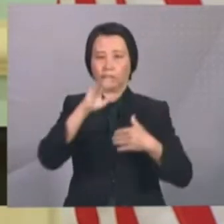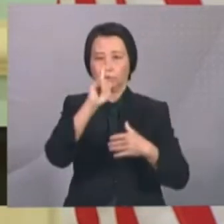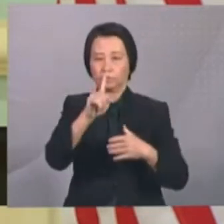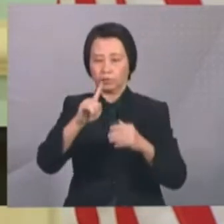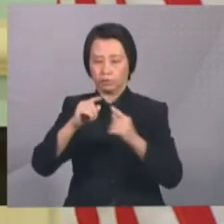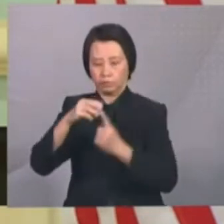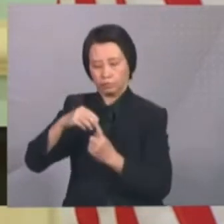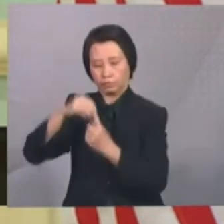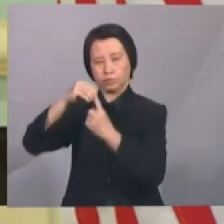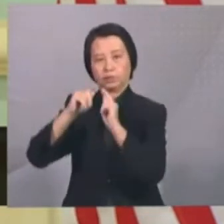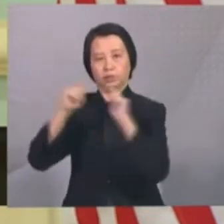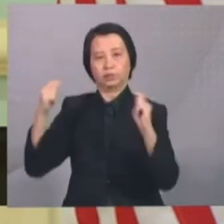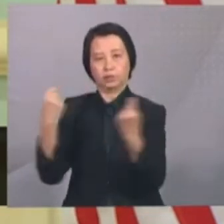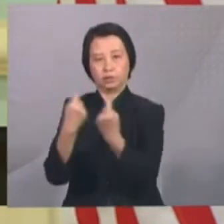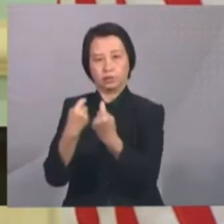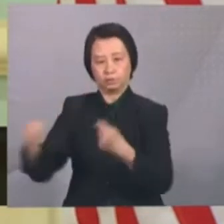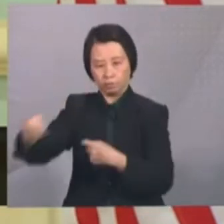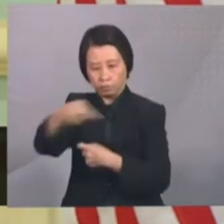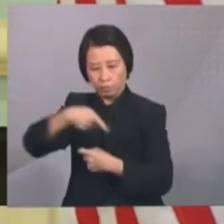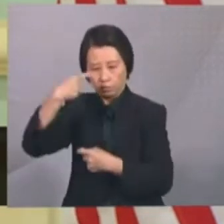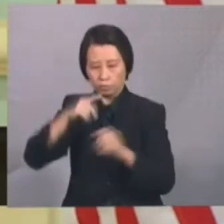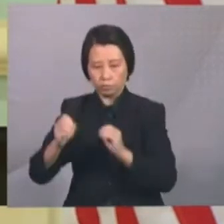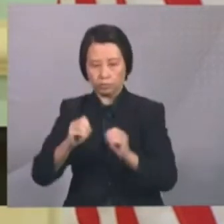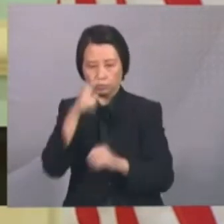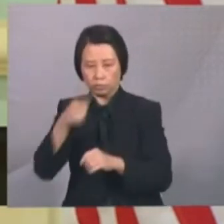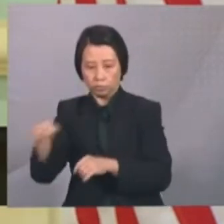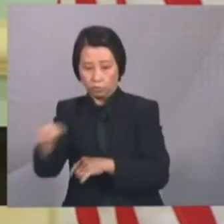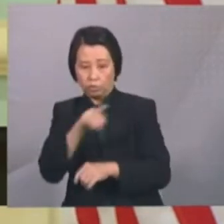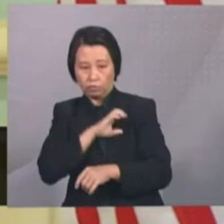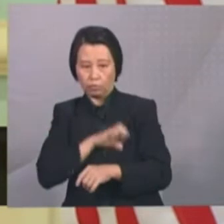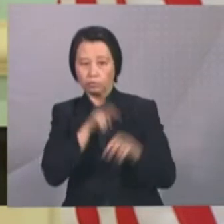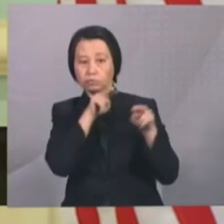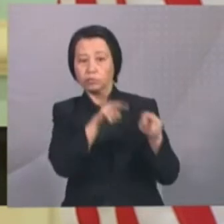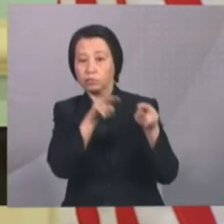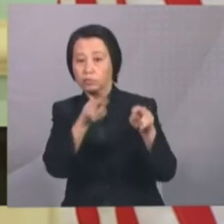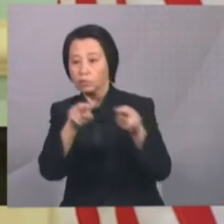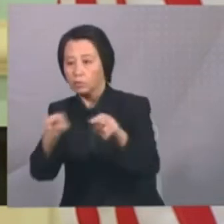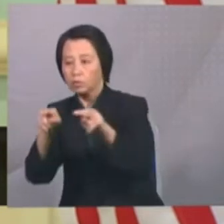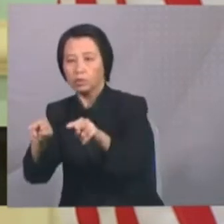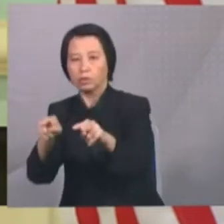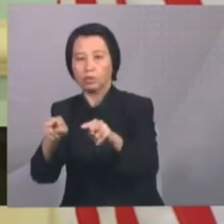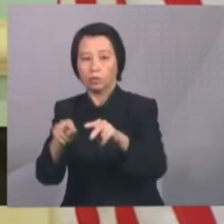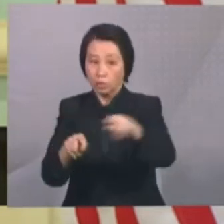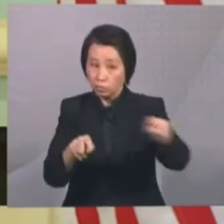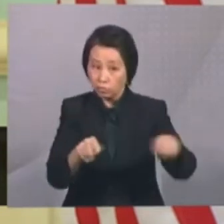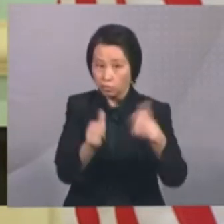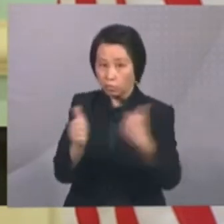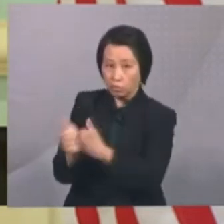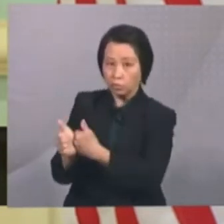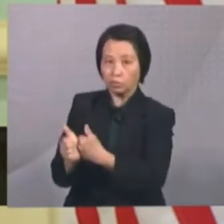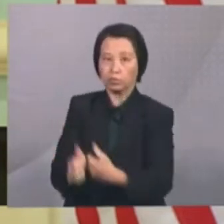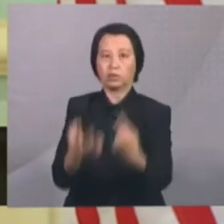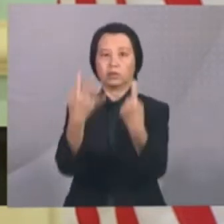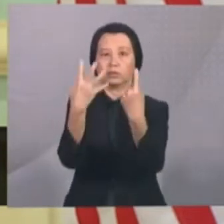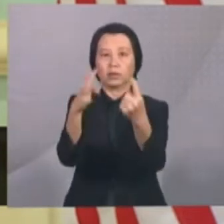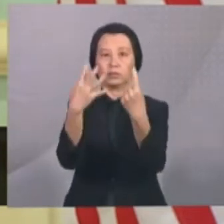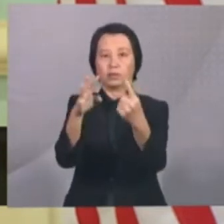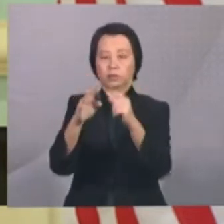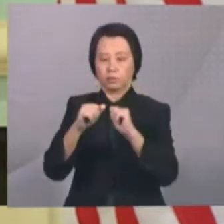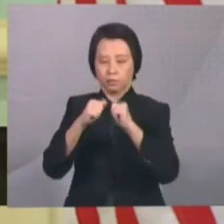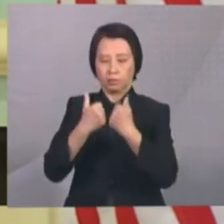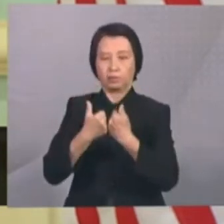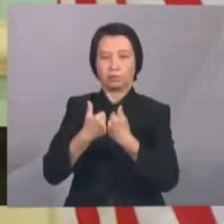spesies Awas untuk operasi pemantauan ini dari segi pematokan ini 14 egency